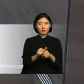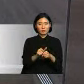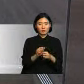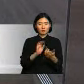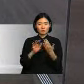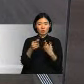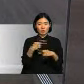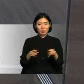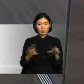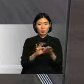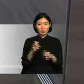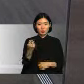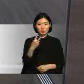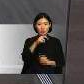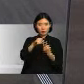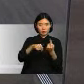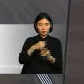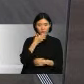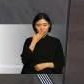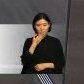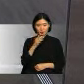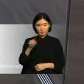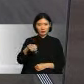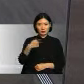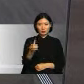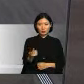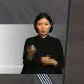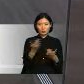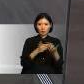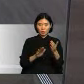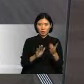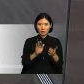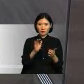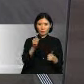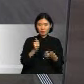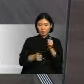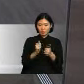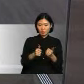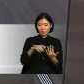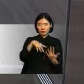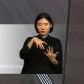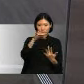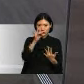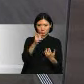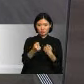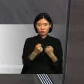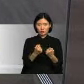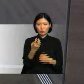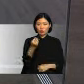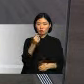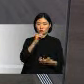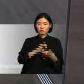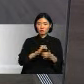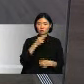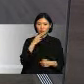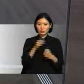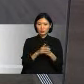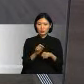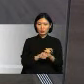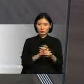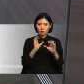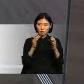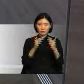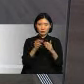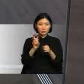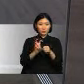유엔 평가를 통해 재운영이 가능하고 그 다음엔 공개 경쟁으로 선정된다고 해도 횟수 제한이 없다 보니 특정